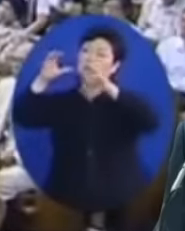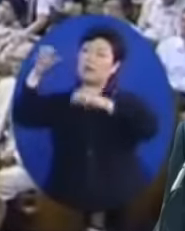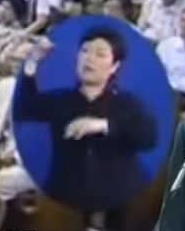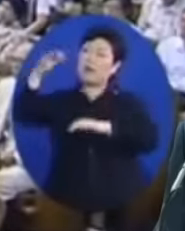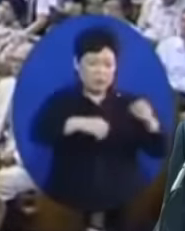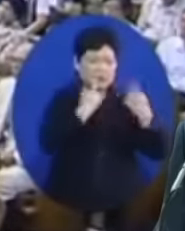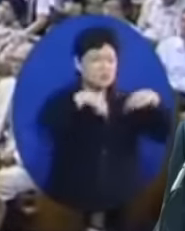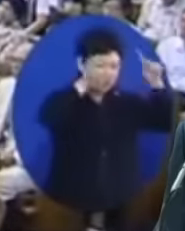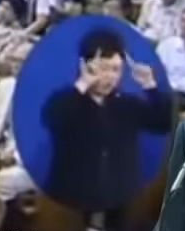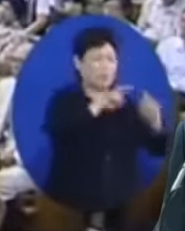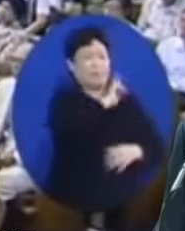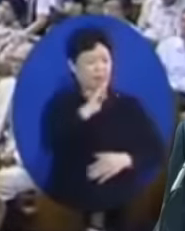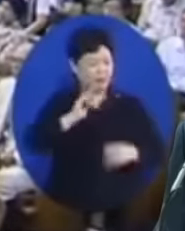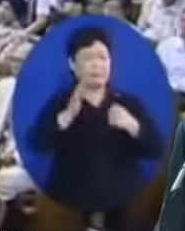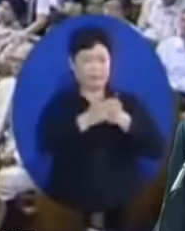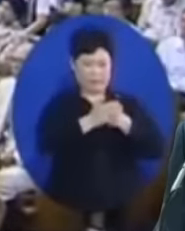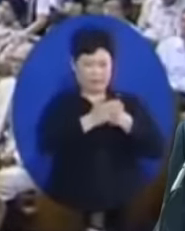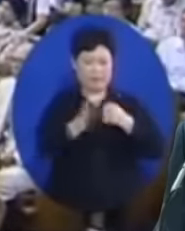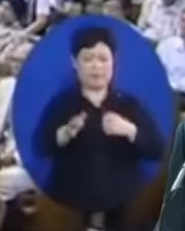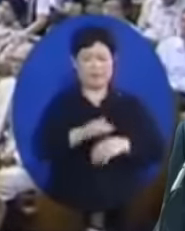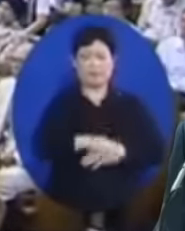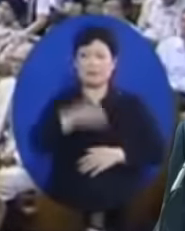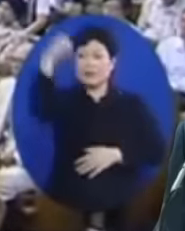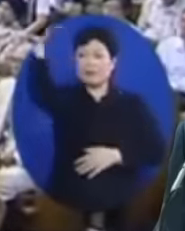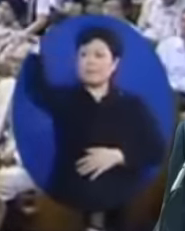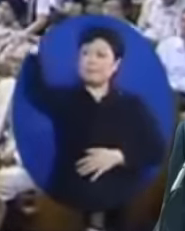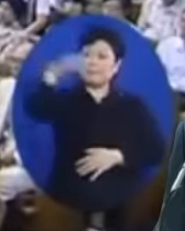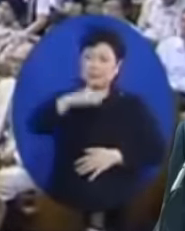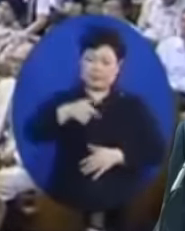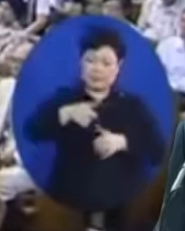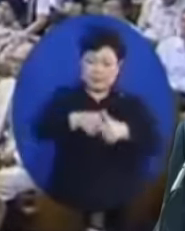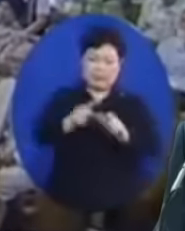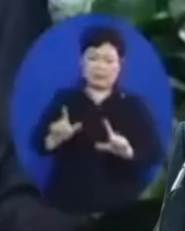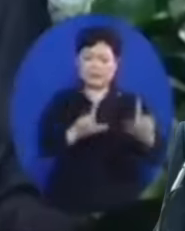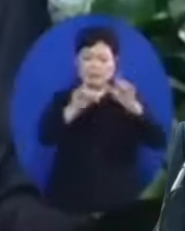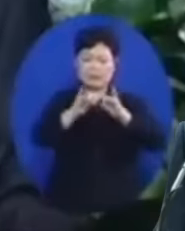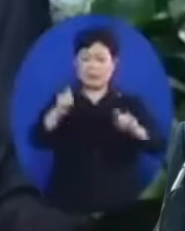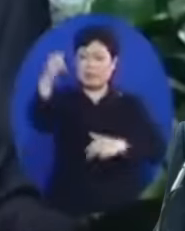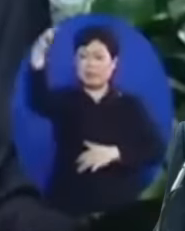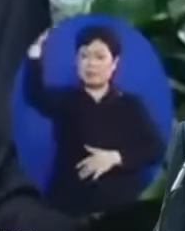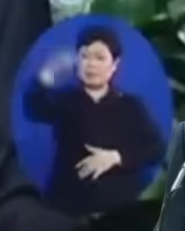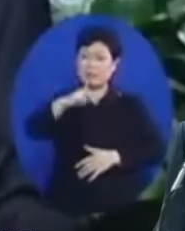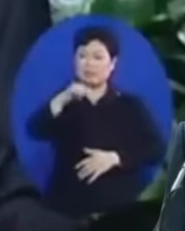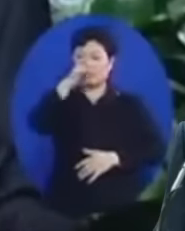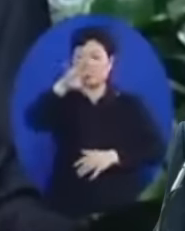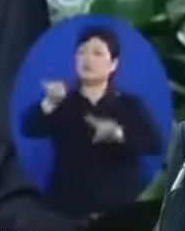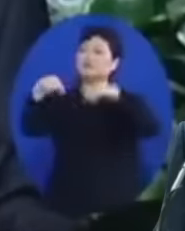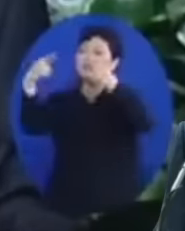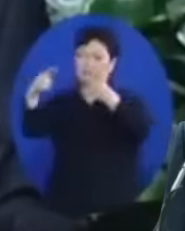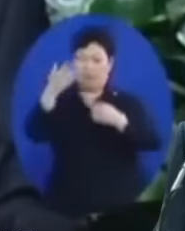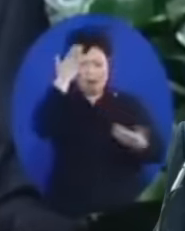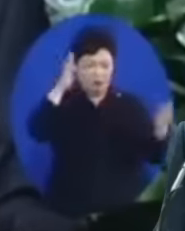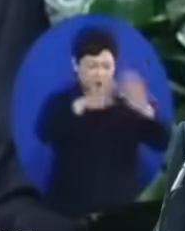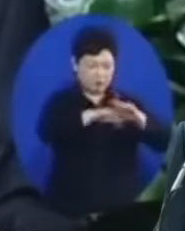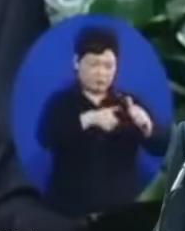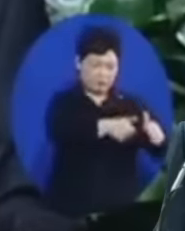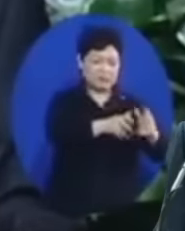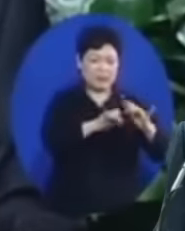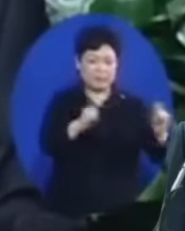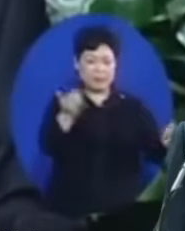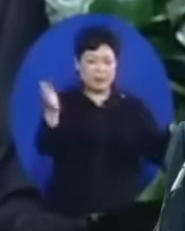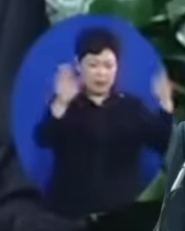견디는 것입니다. 그렇기 때문에 빛을 따라 산 사람만이 빛이 있는 곳에 가고 어두움을 따라 산